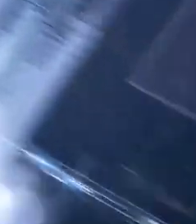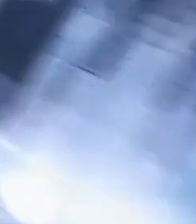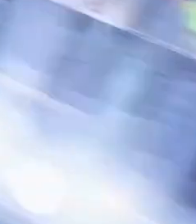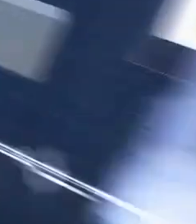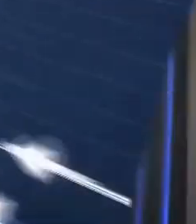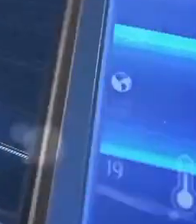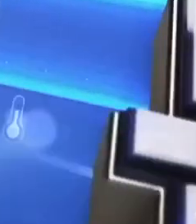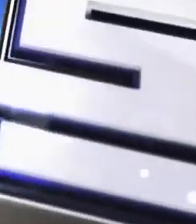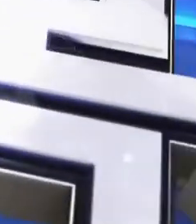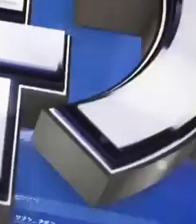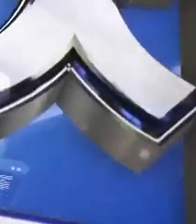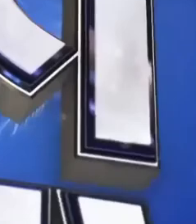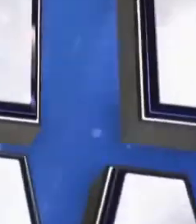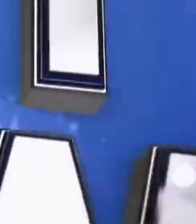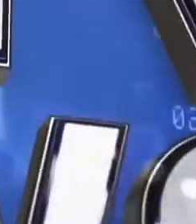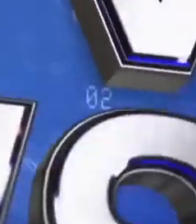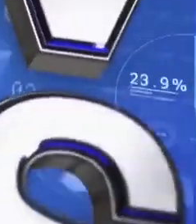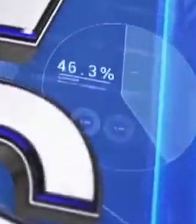으